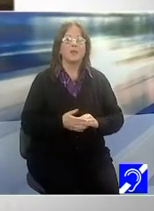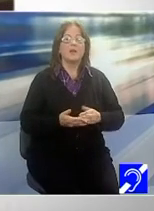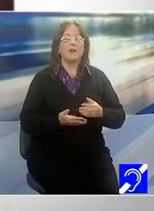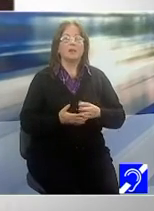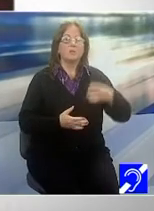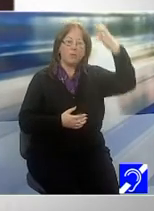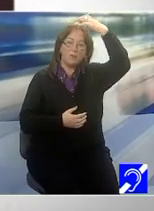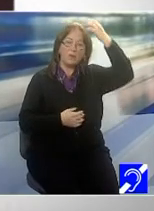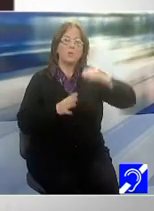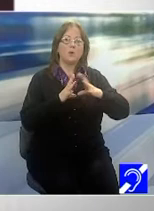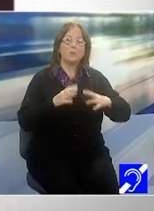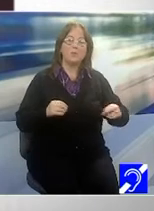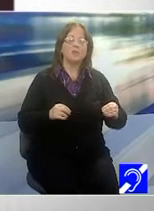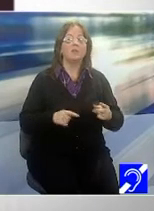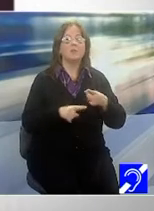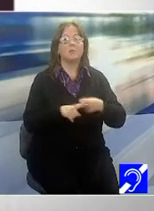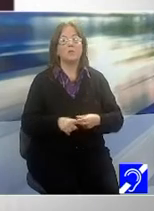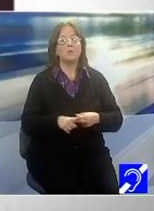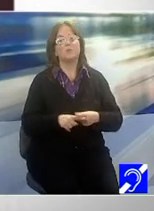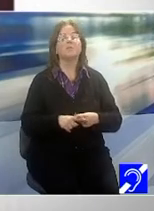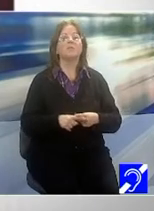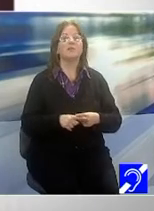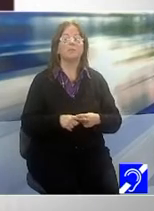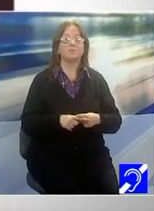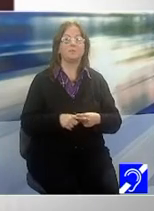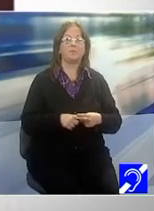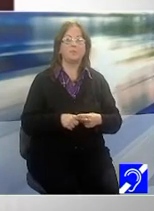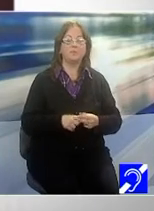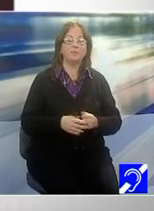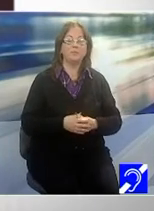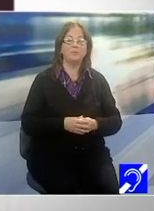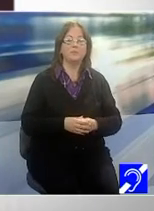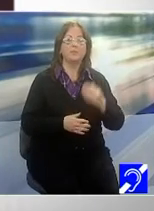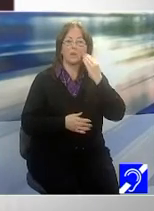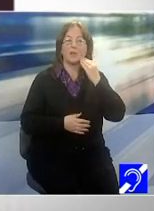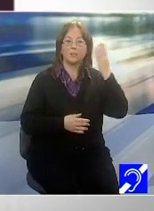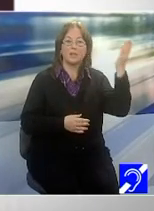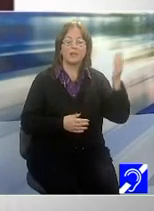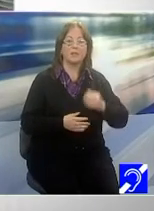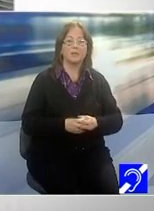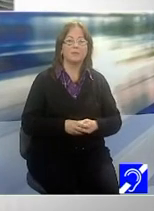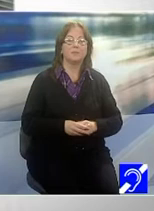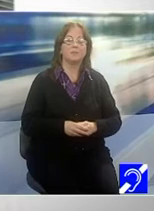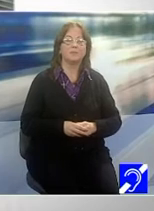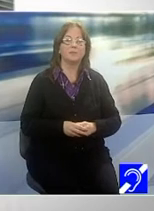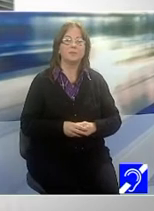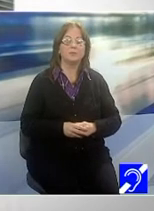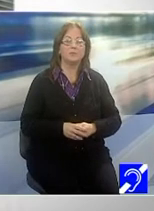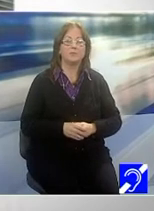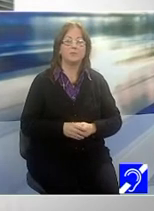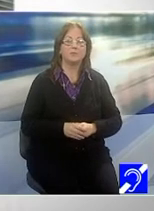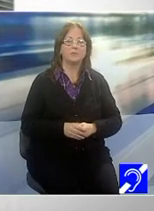cât și Departamentul de Stat și Congresul. So it's something to be expecting in the near future, or